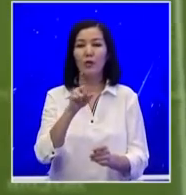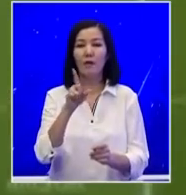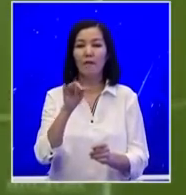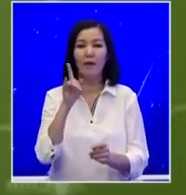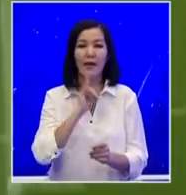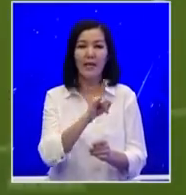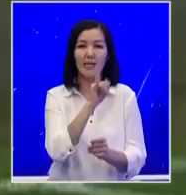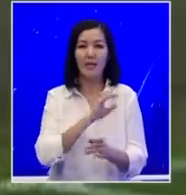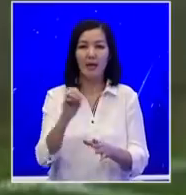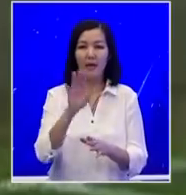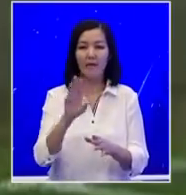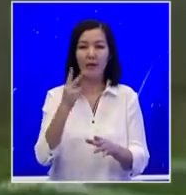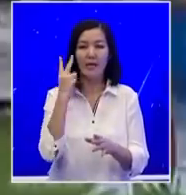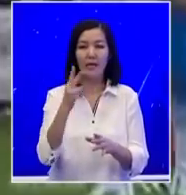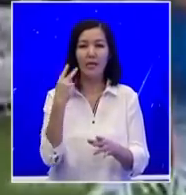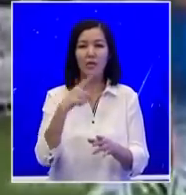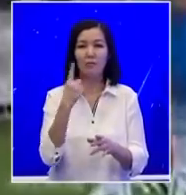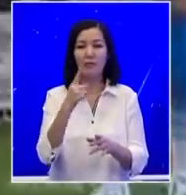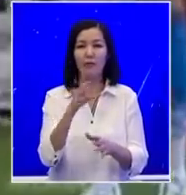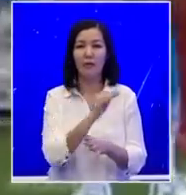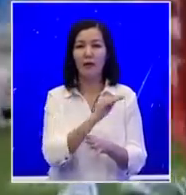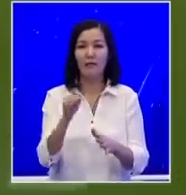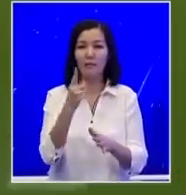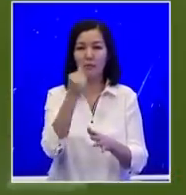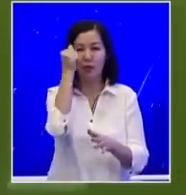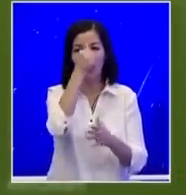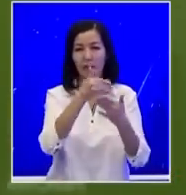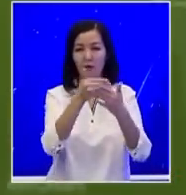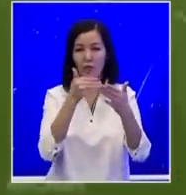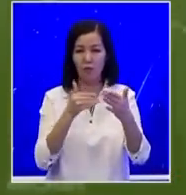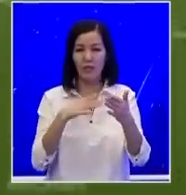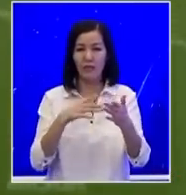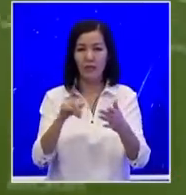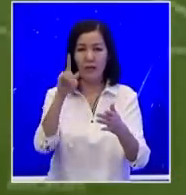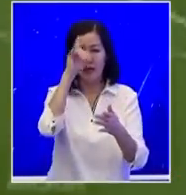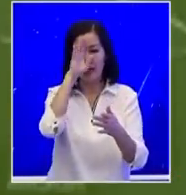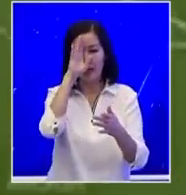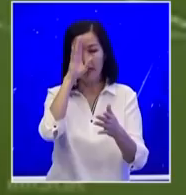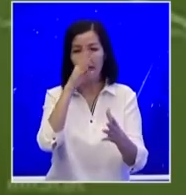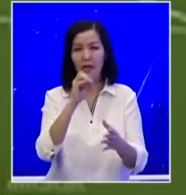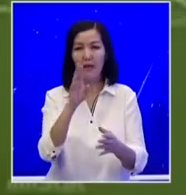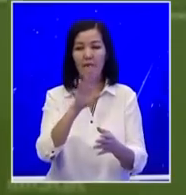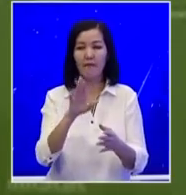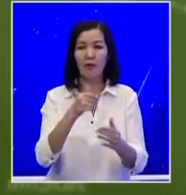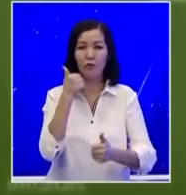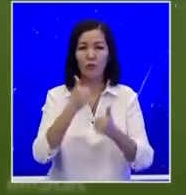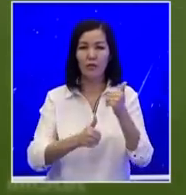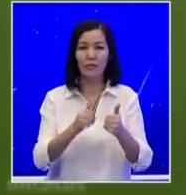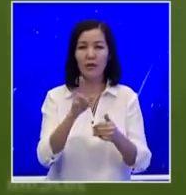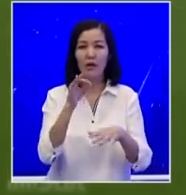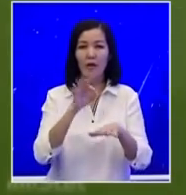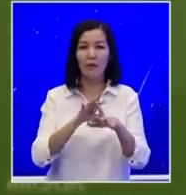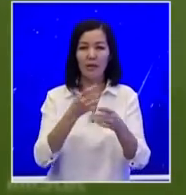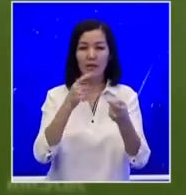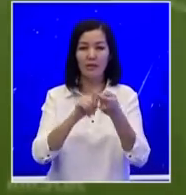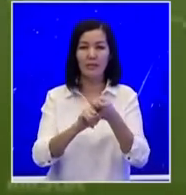арасында өтетін Евро 2021 турнирін ресми түрде бір жылға шегерді. Ерлер арасындағы Евро 2020 додасы коронавирус